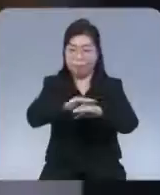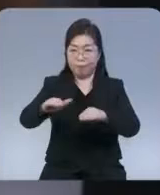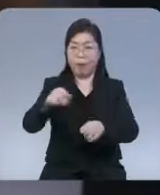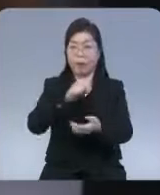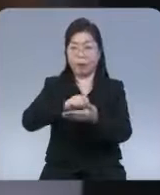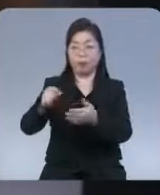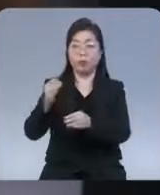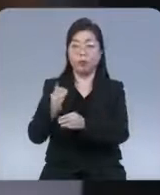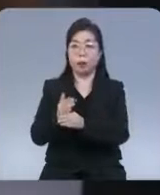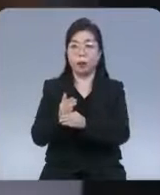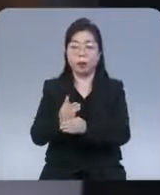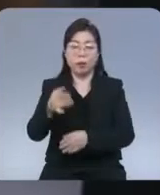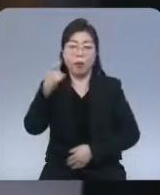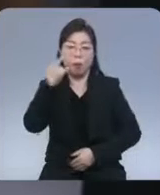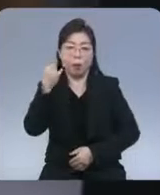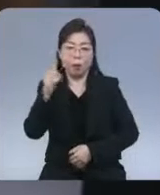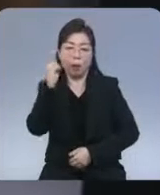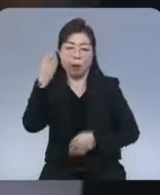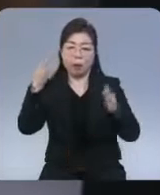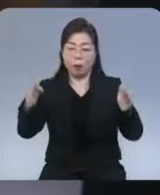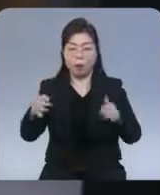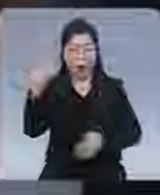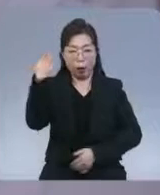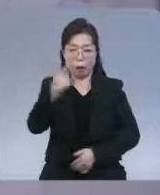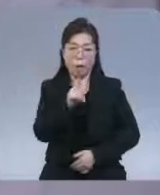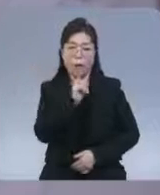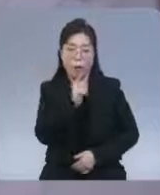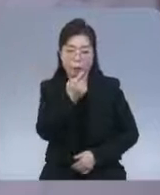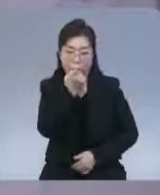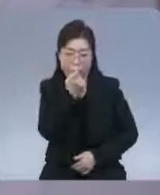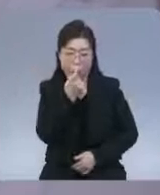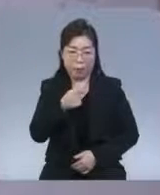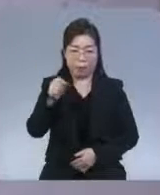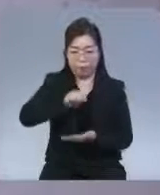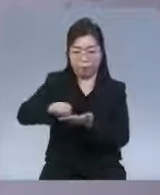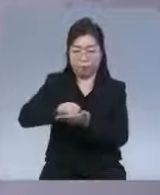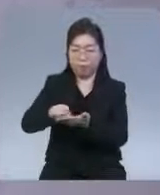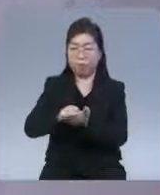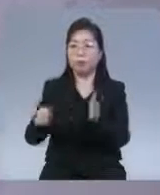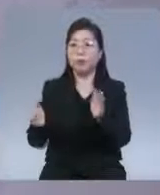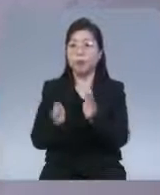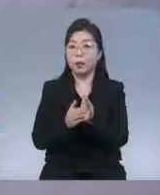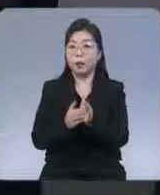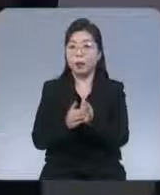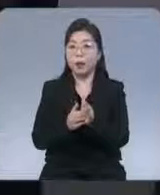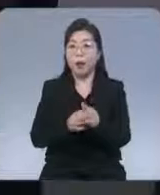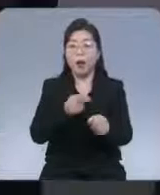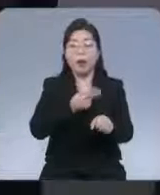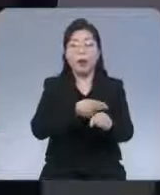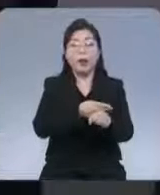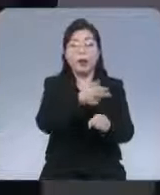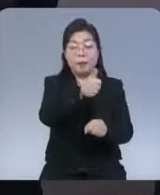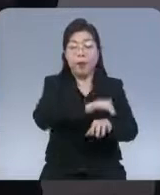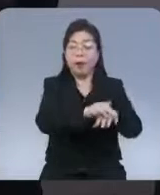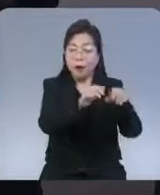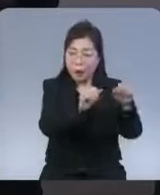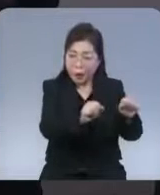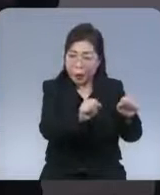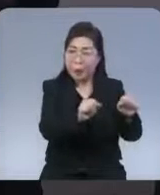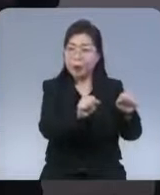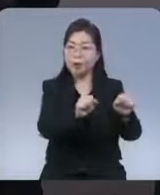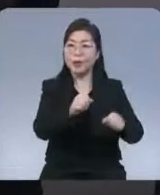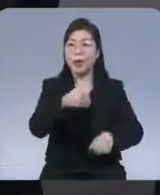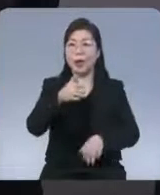dan saat ini menetap di Korea Selatan menurut wartawan KBS saat ini mereka tinggal di fasilitas sementara di kota